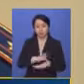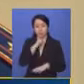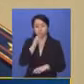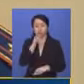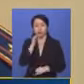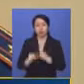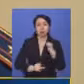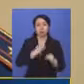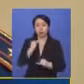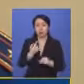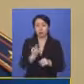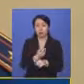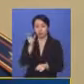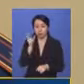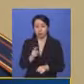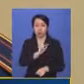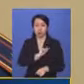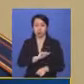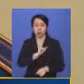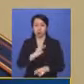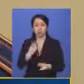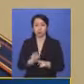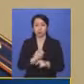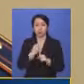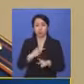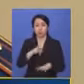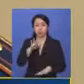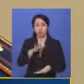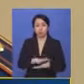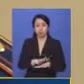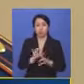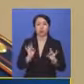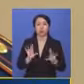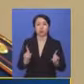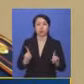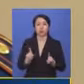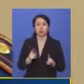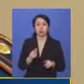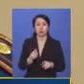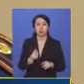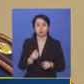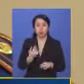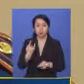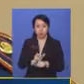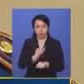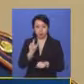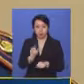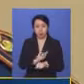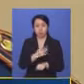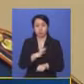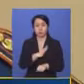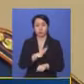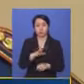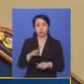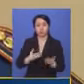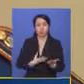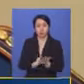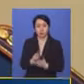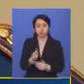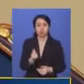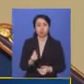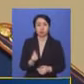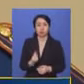разговора мошенник представляется сотрудником службы безопасности банка и поясняет, что по вашему счету происходят мошеннические операции по списанию денежных